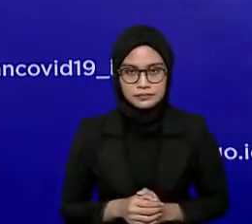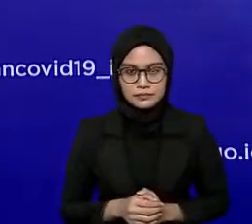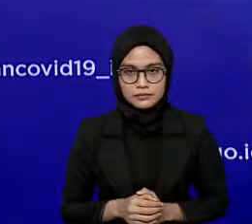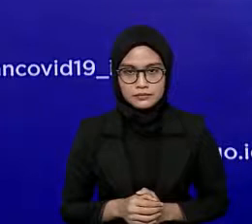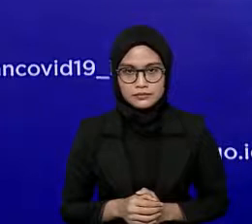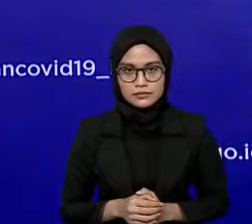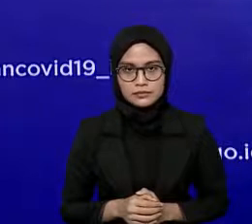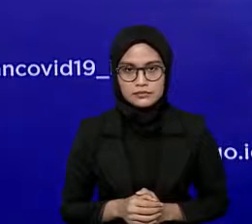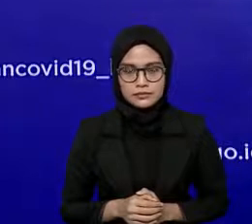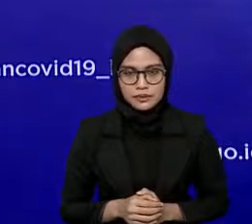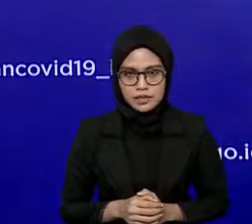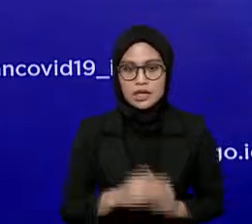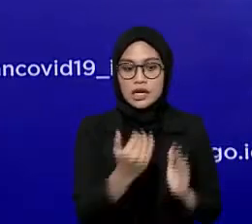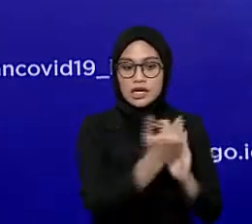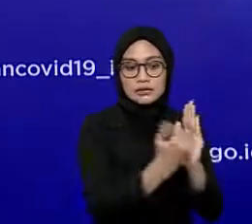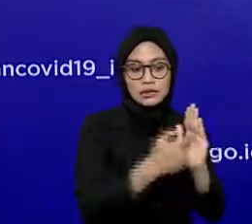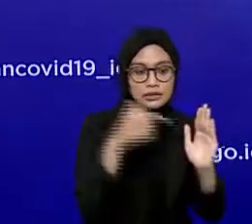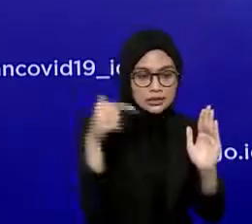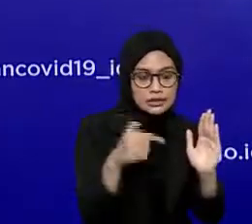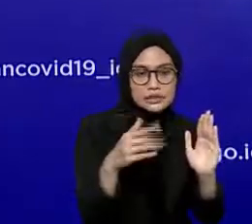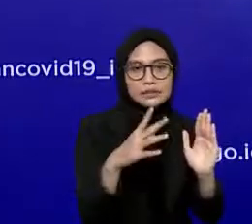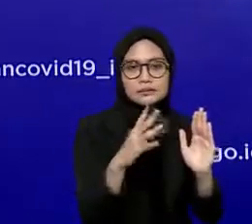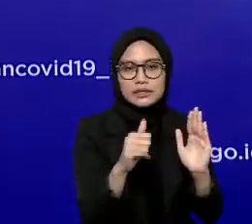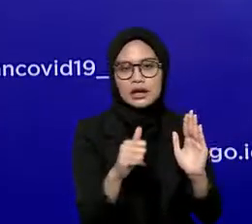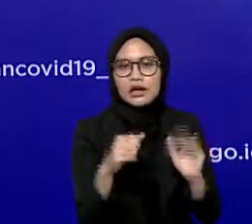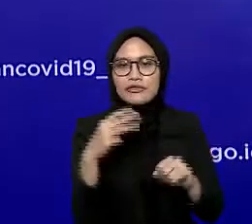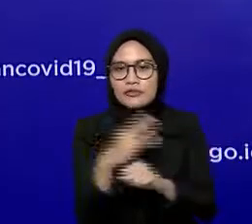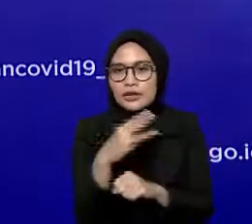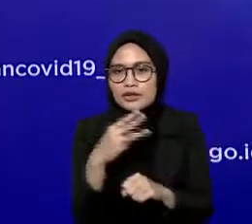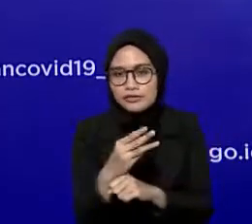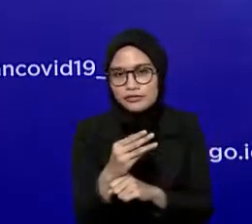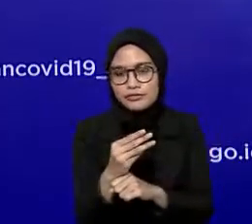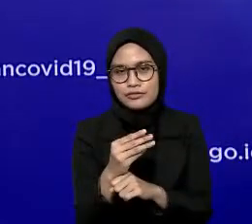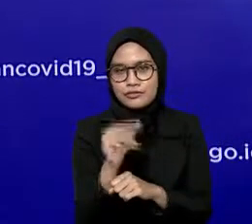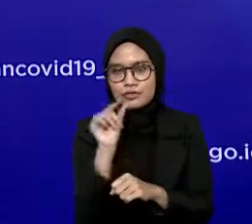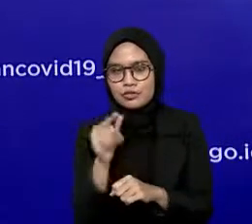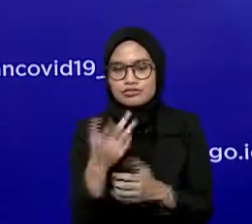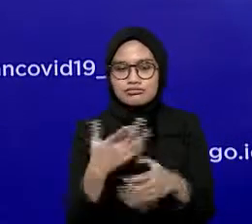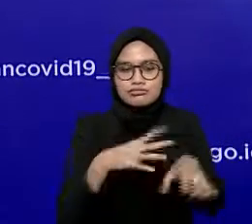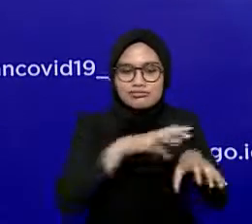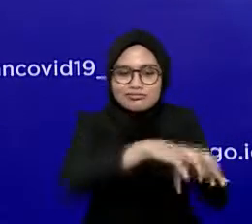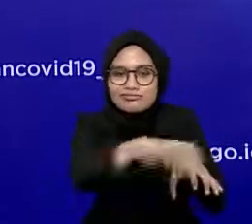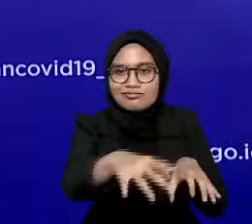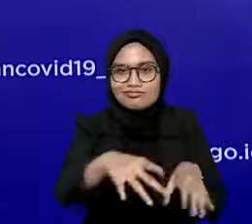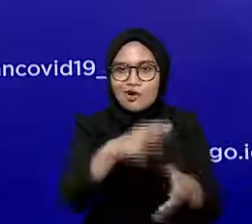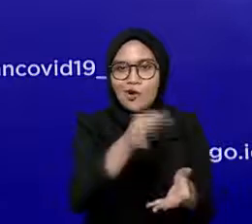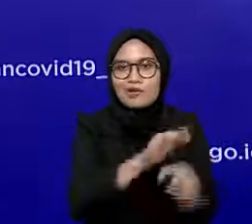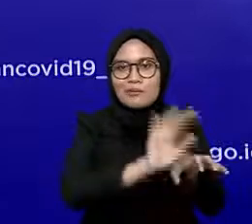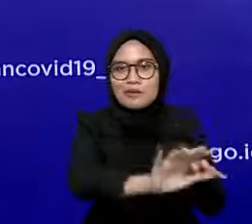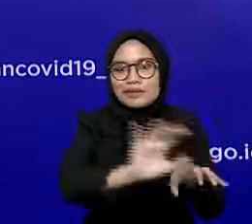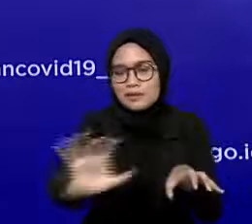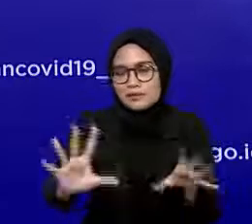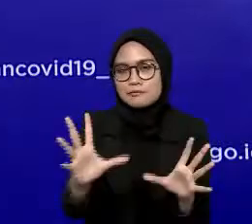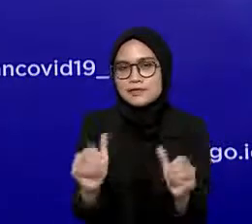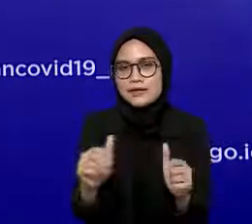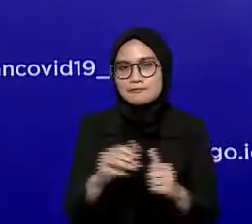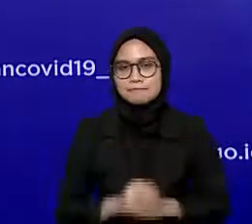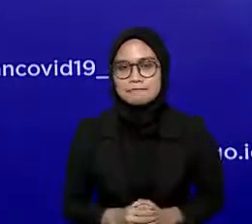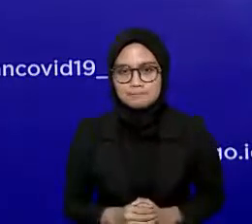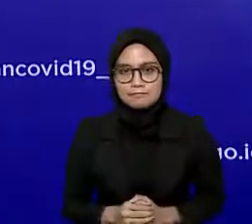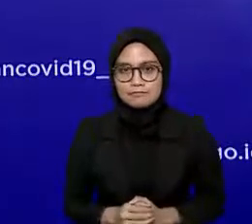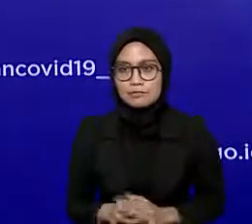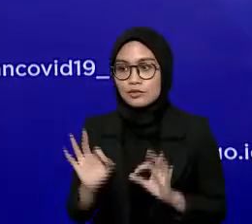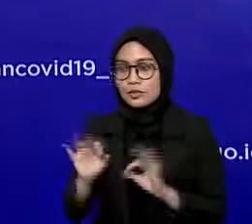yang diterapkan dapat efektif sesuai kondisi real di lapangan. Terima kasih. Prof,